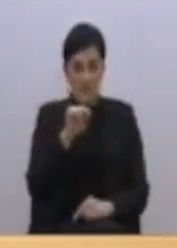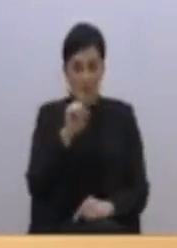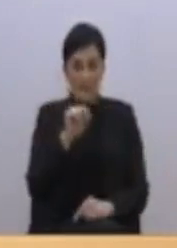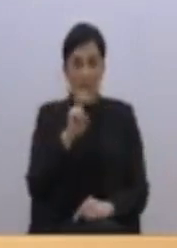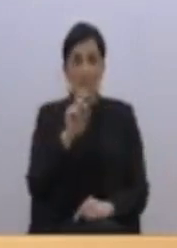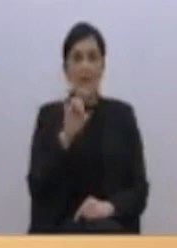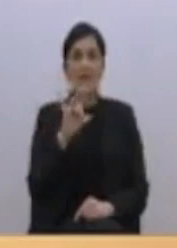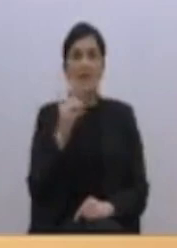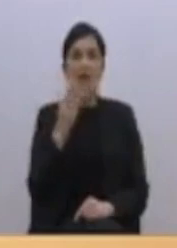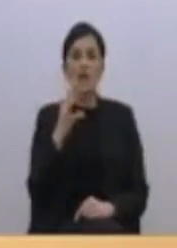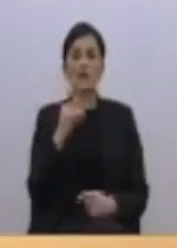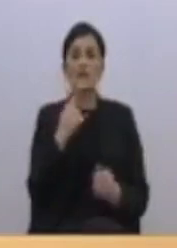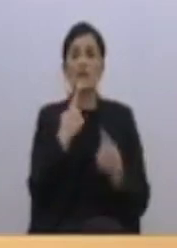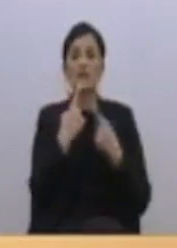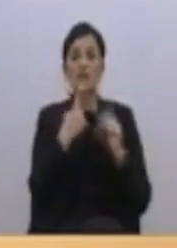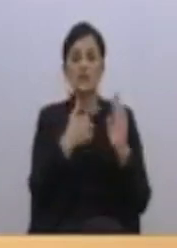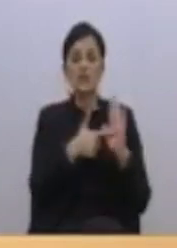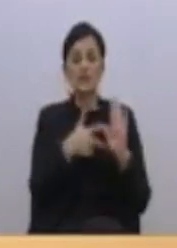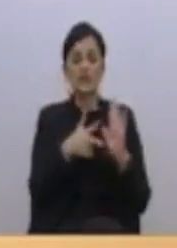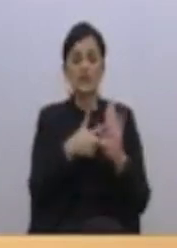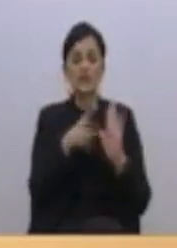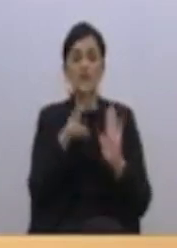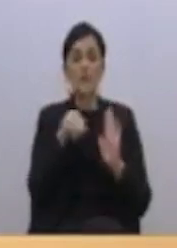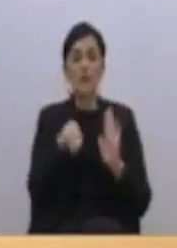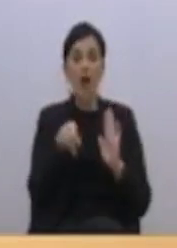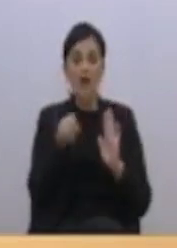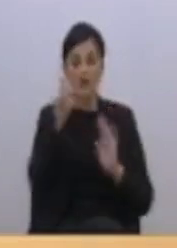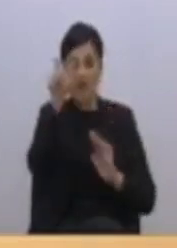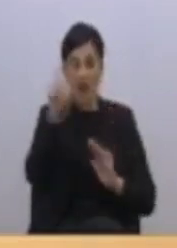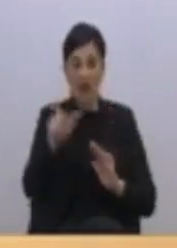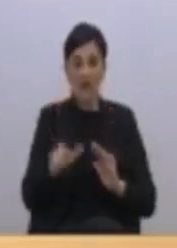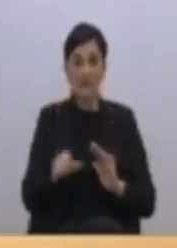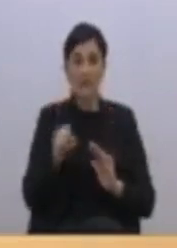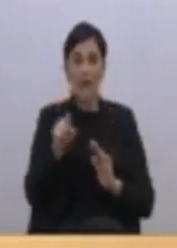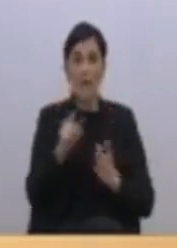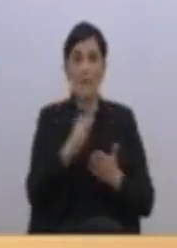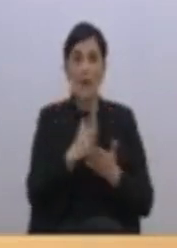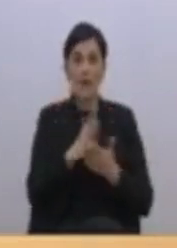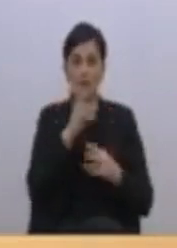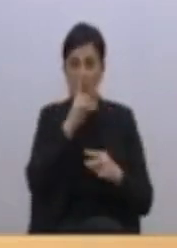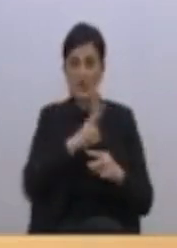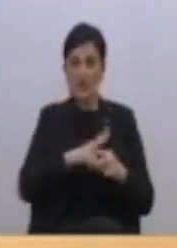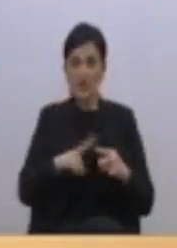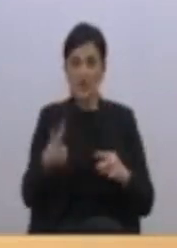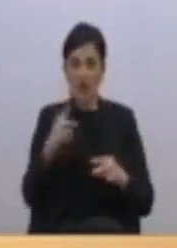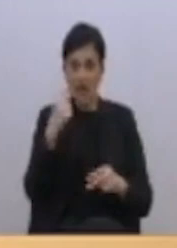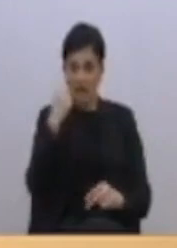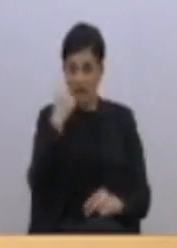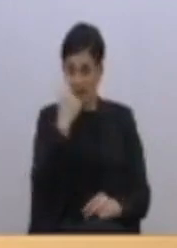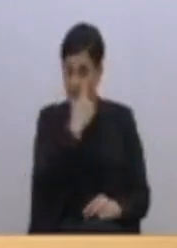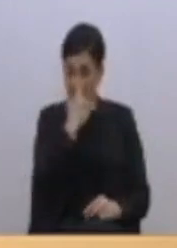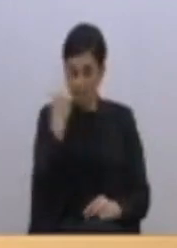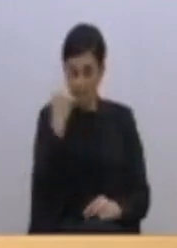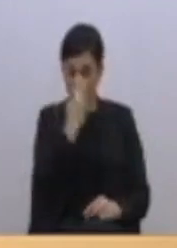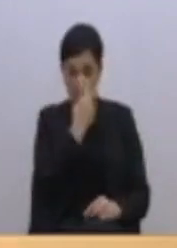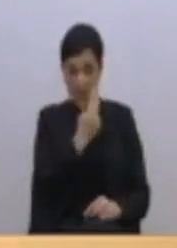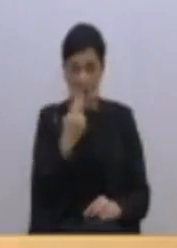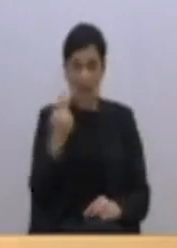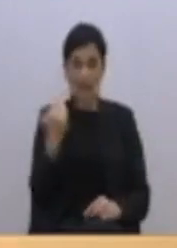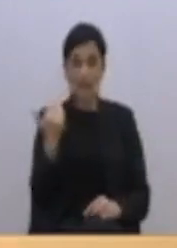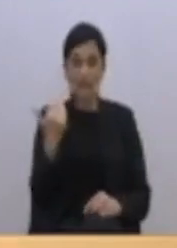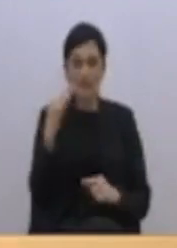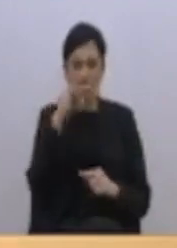როდესაც საუბრობთ 7-8 მარტის მოვლენებზე, ეს არის ადამიანი, რომელმაც დაკარგა მხედველობა იმის გამო, რომ თქვენ